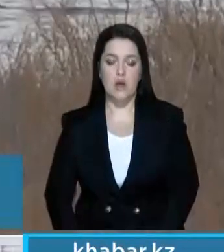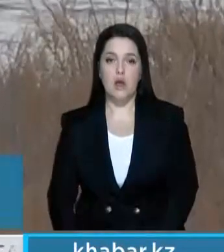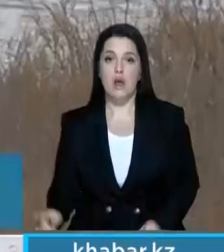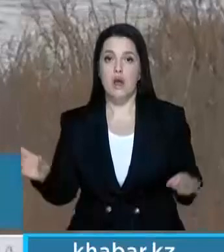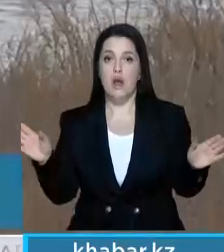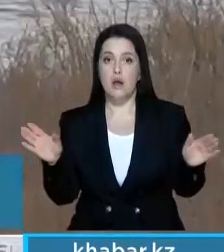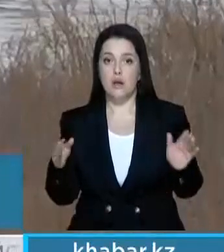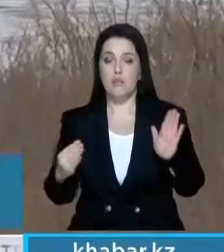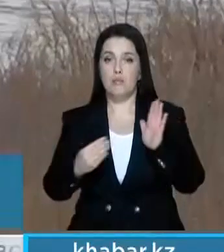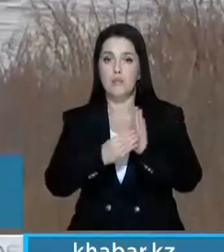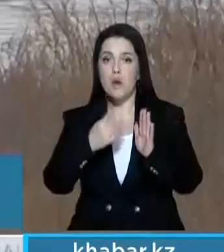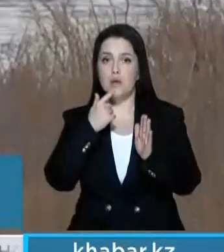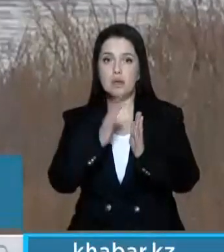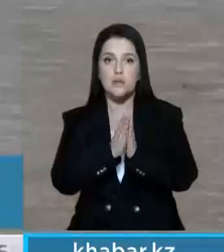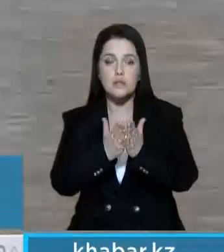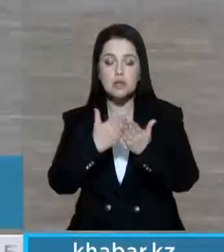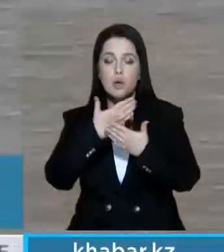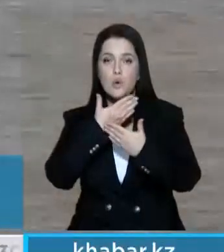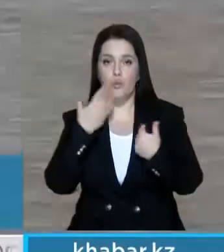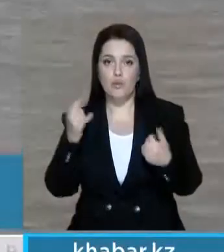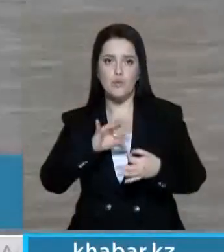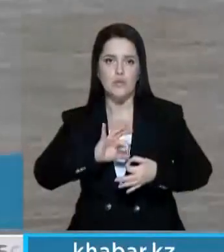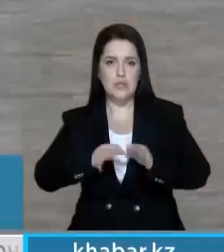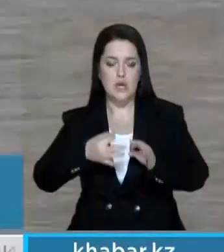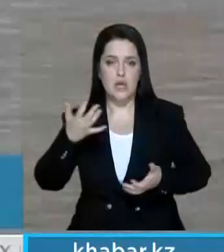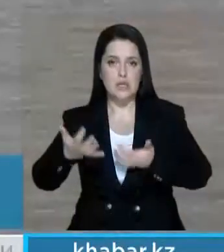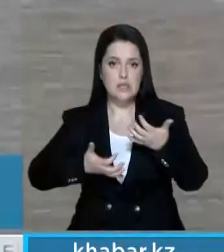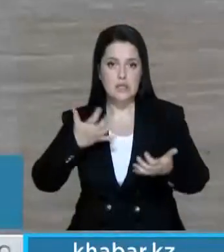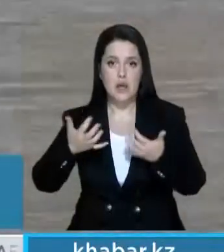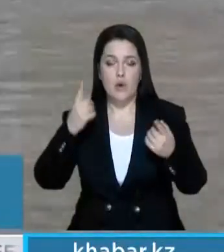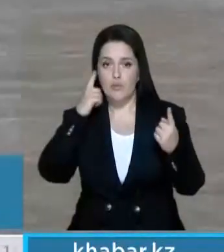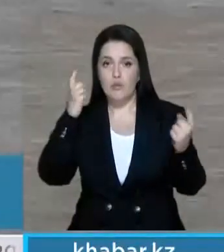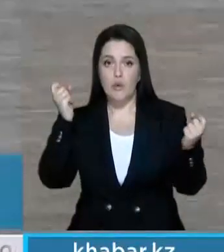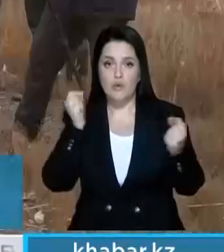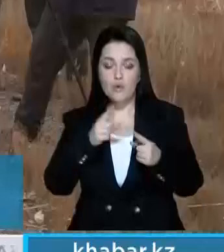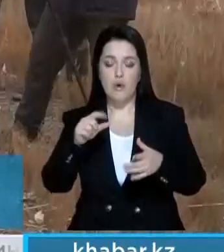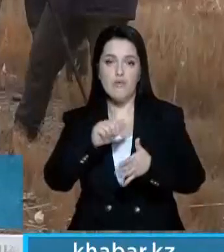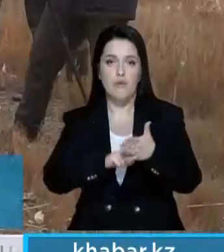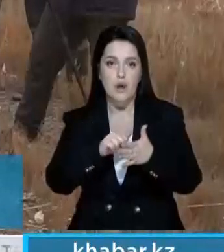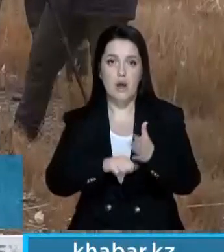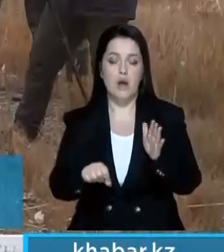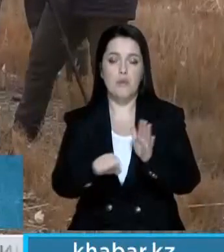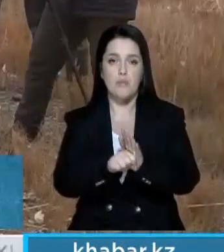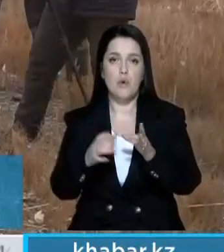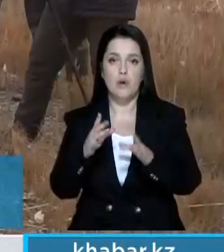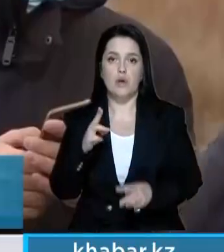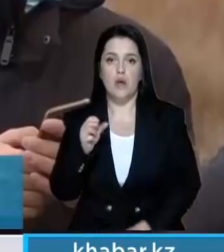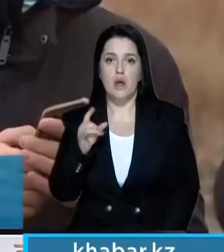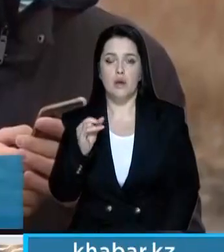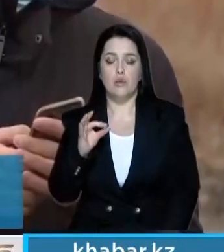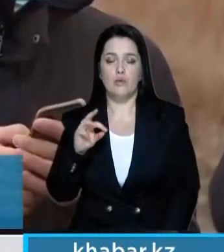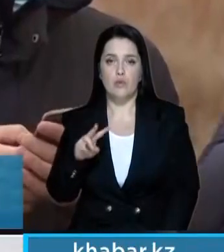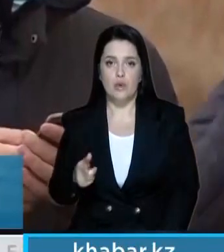выводов х расследования и выявление вовлечённых факторов его гибели на озеро караколь пригласили